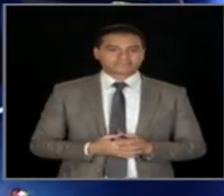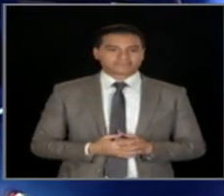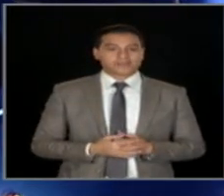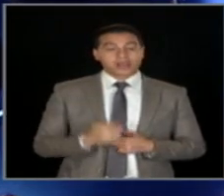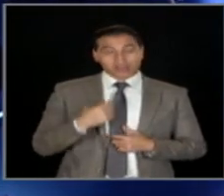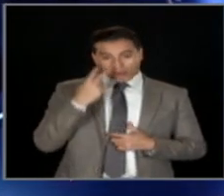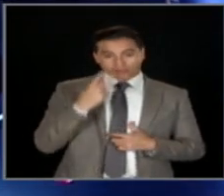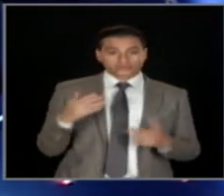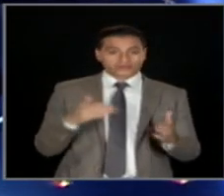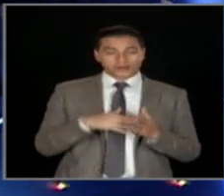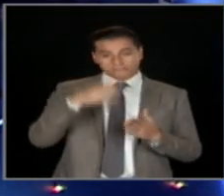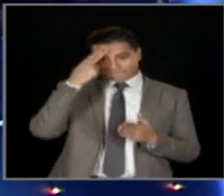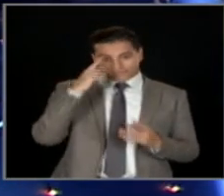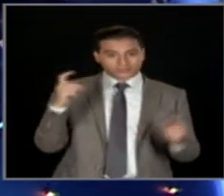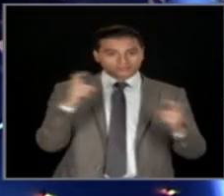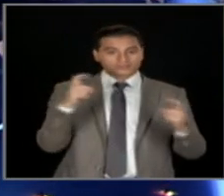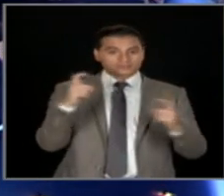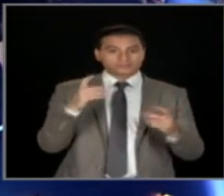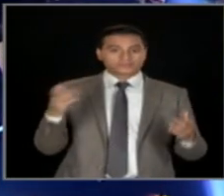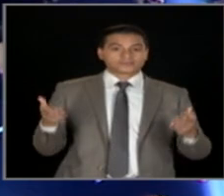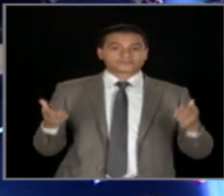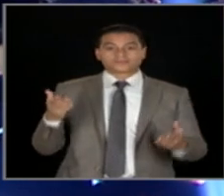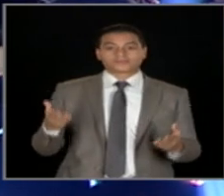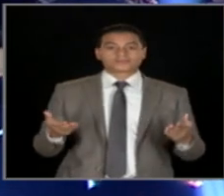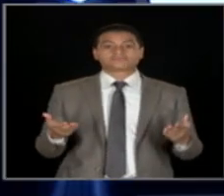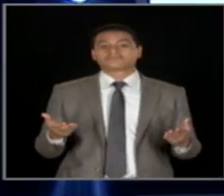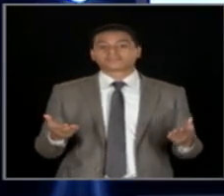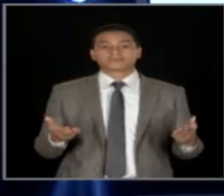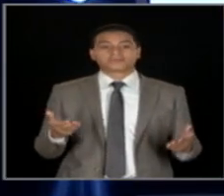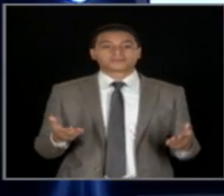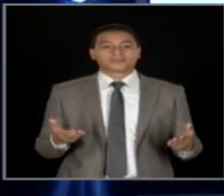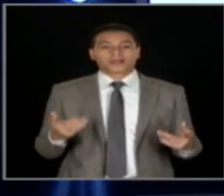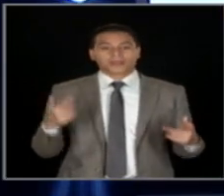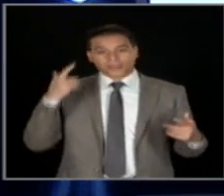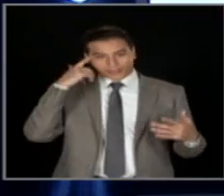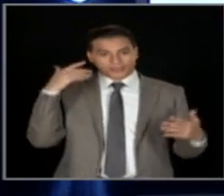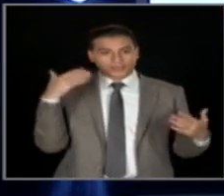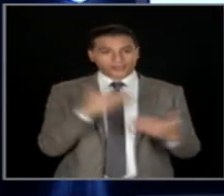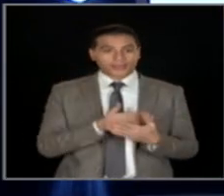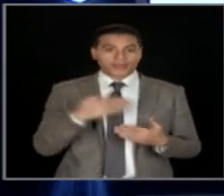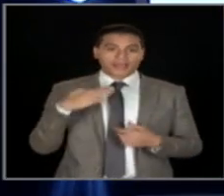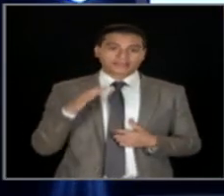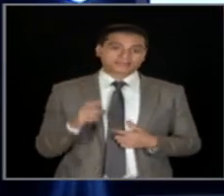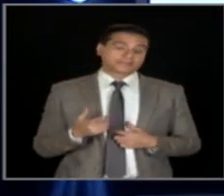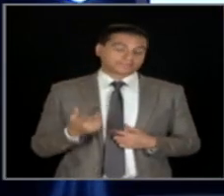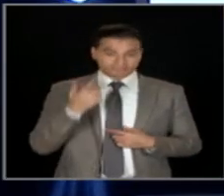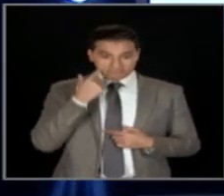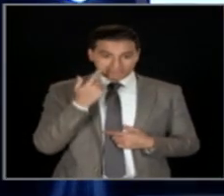هنشوف مين. لا لا لا لا، حسن. لا